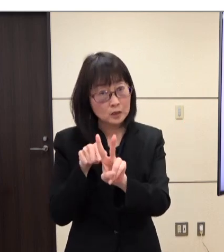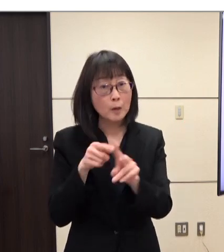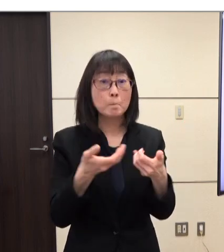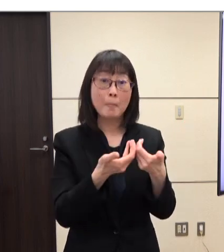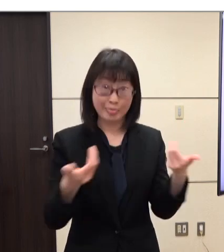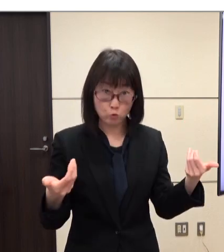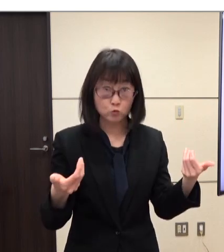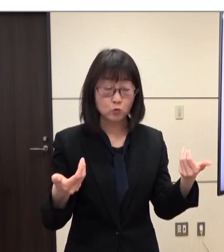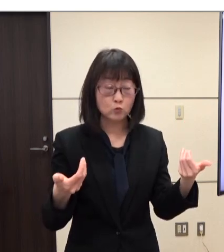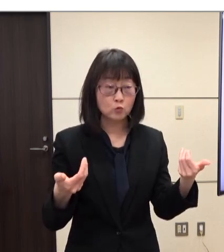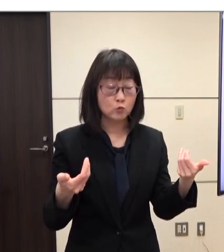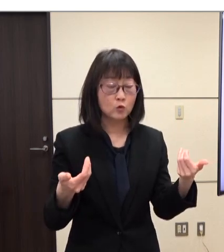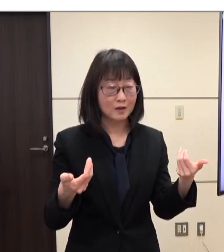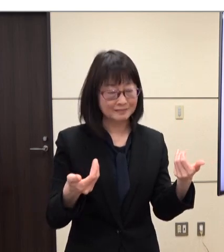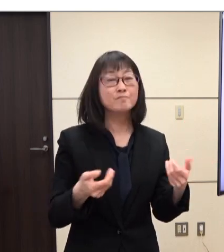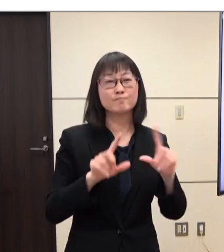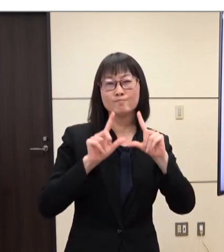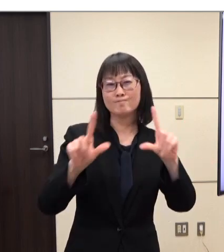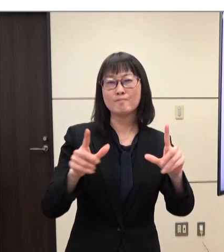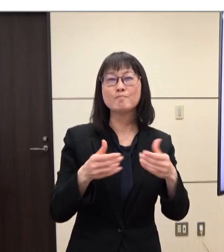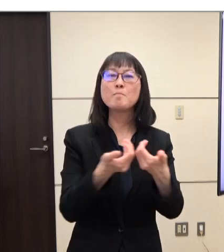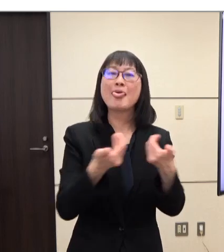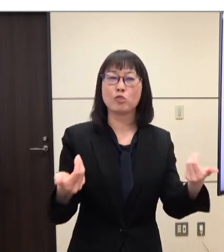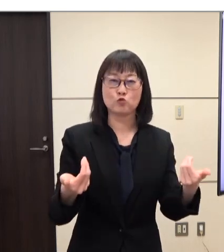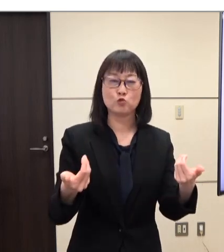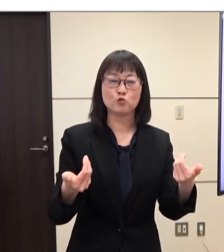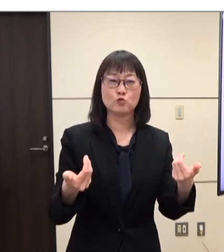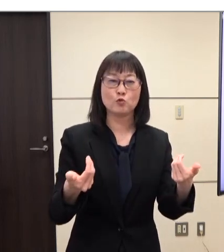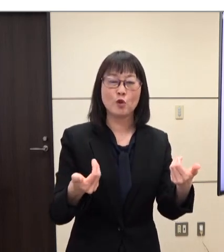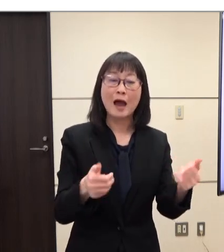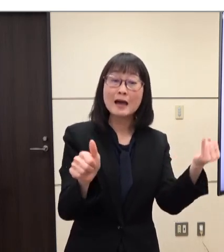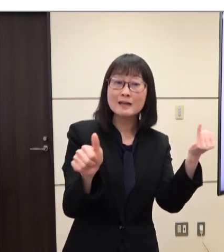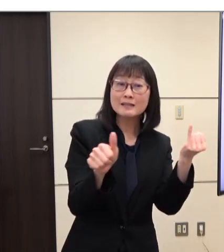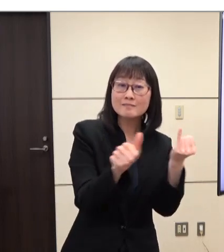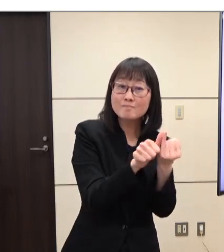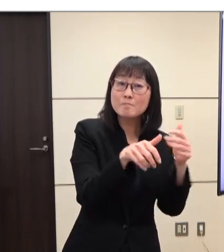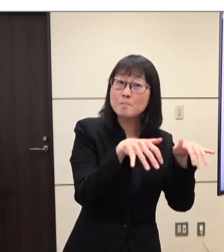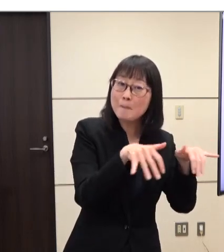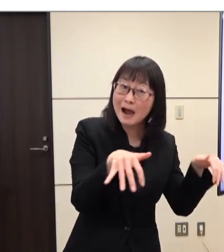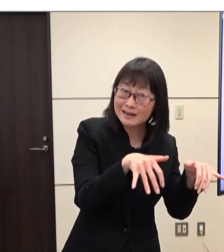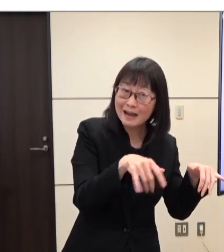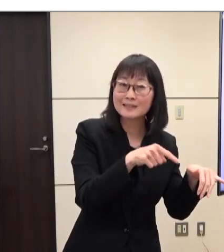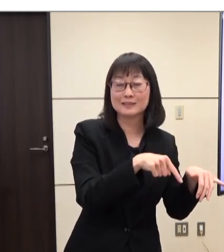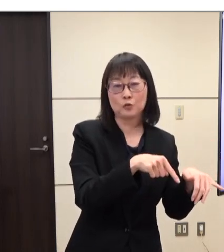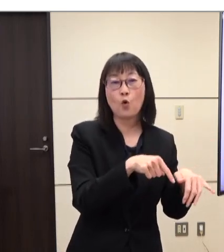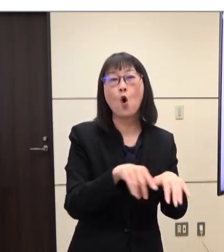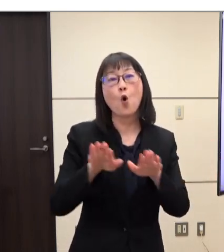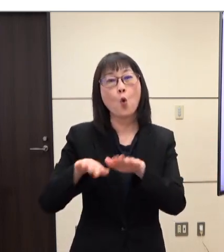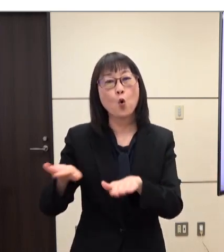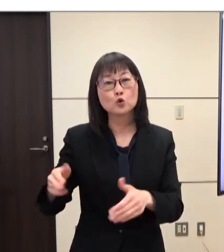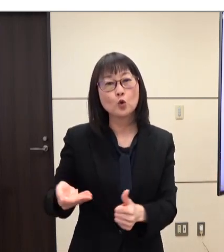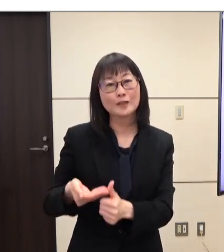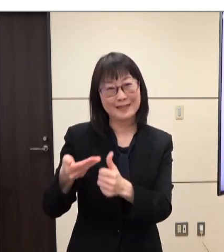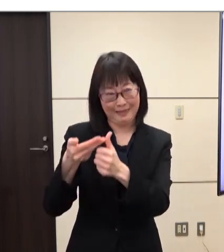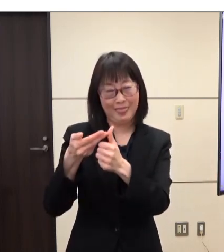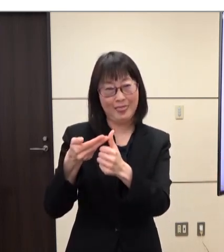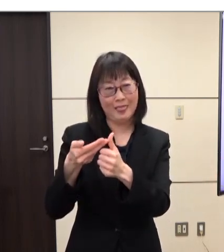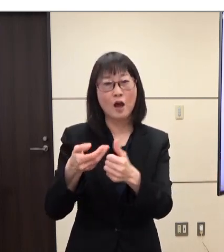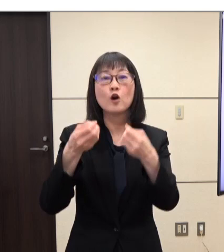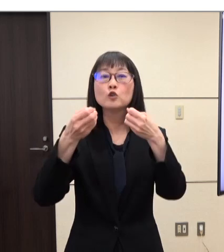て世帯という範疇があって、それぞれの要件がこういうことですということです。 ありがとうござい